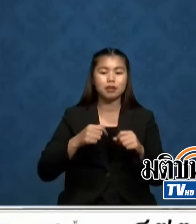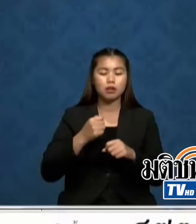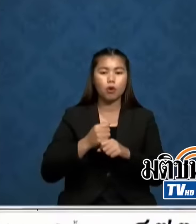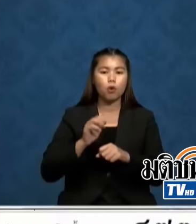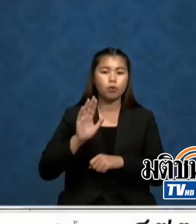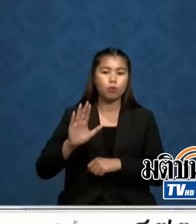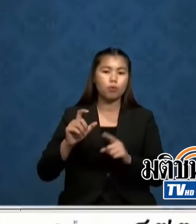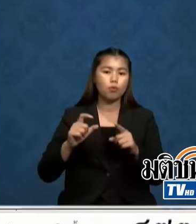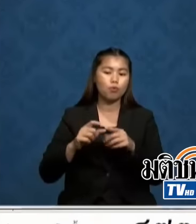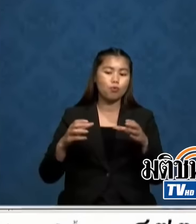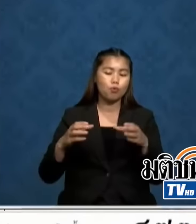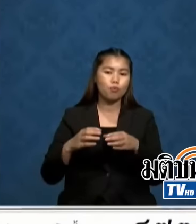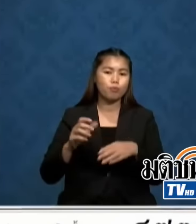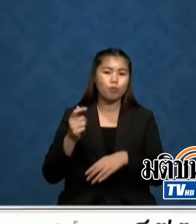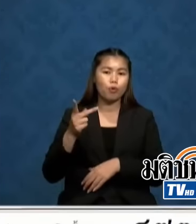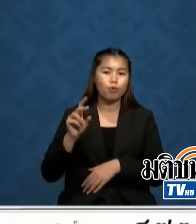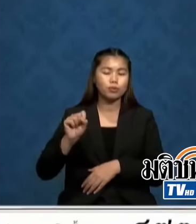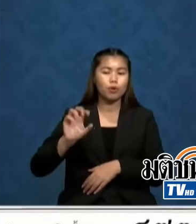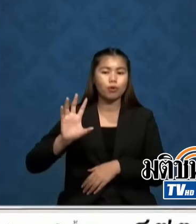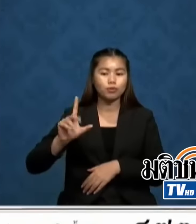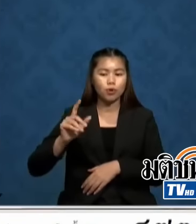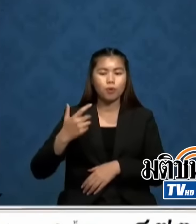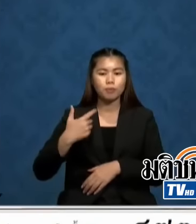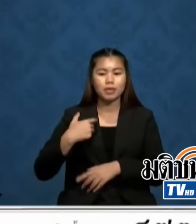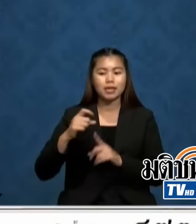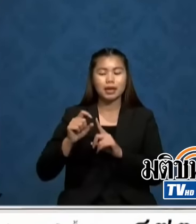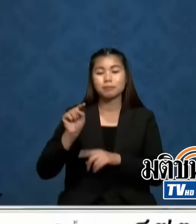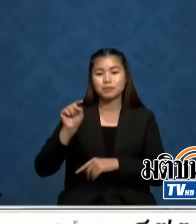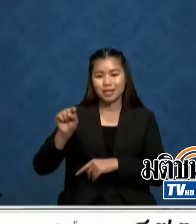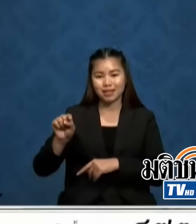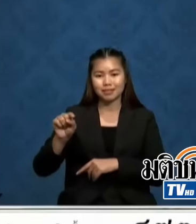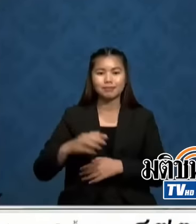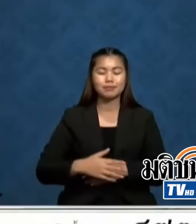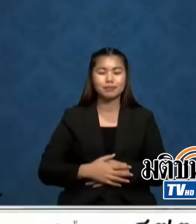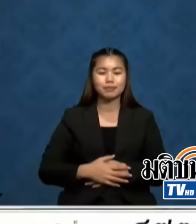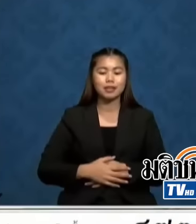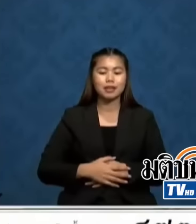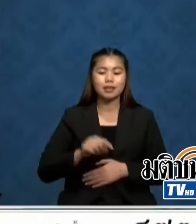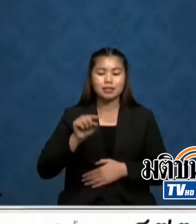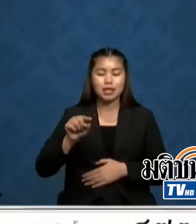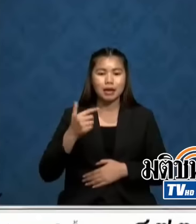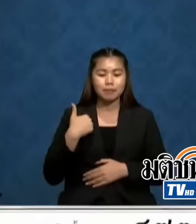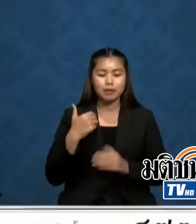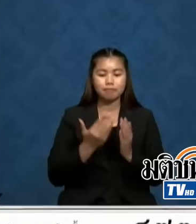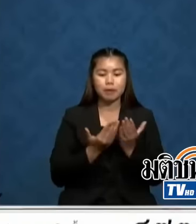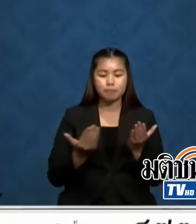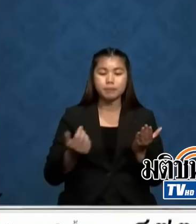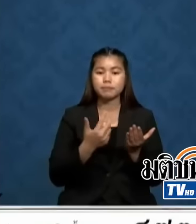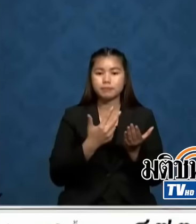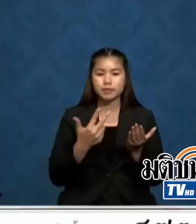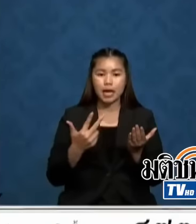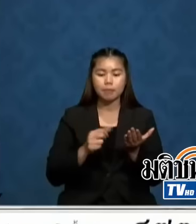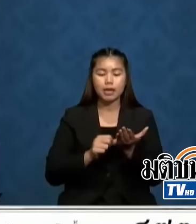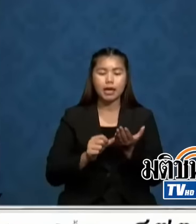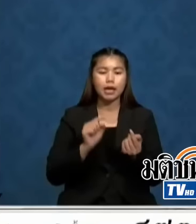คสชนี้นะครับมีการไปออกคำสั่ง 3ฉบับด้วยกันที่เกี่ยวข้องกับการแก้ปัญหา 3